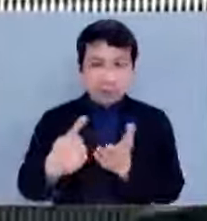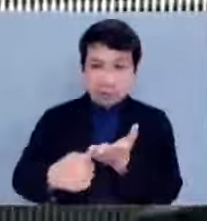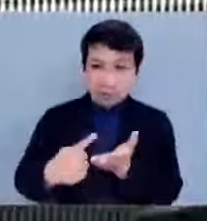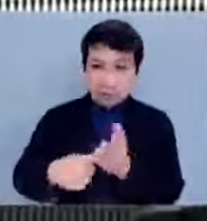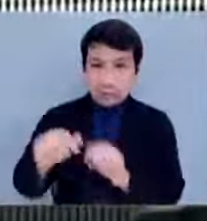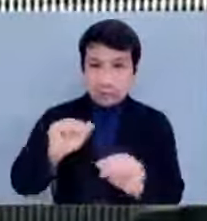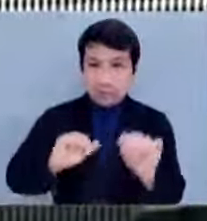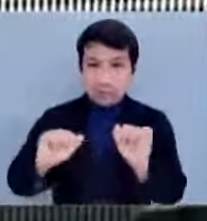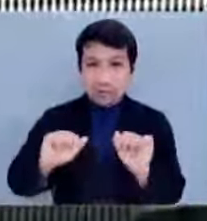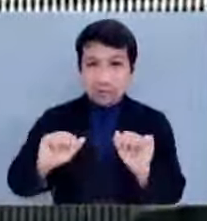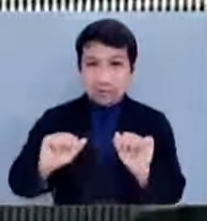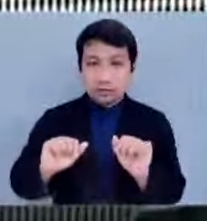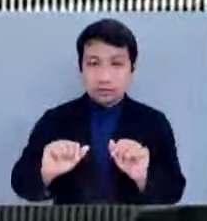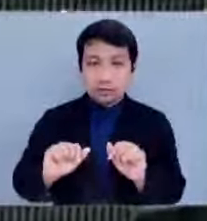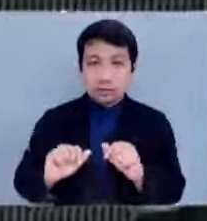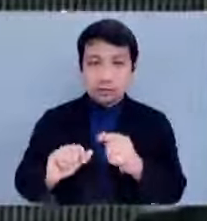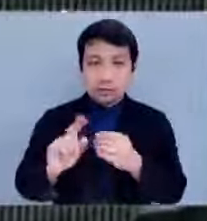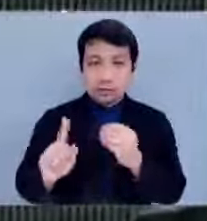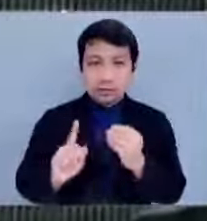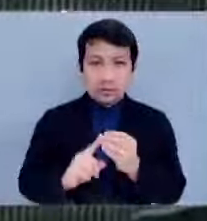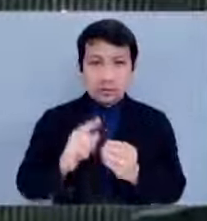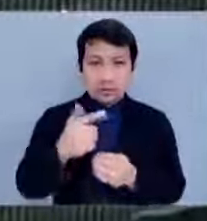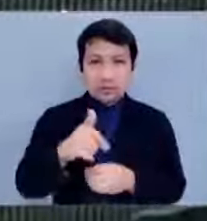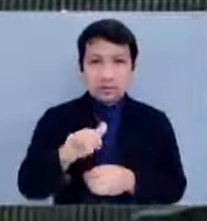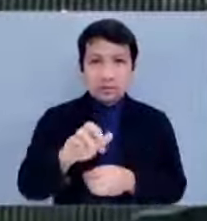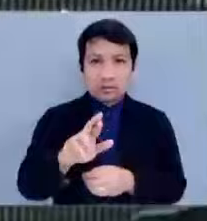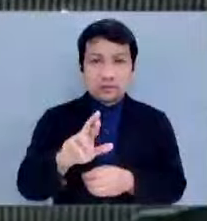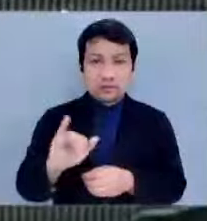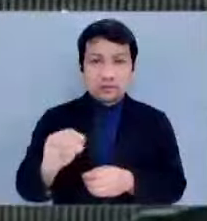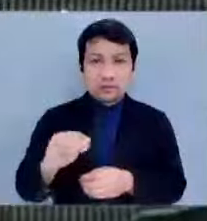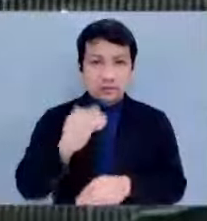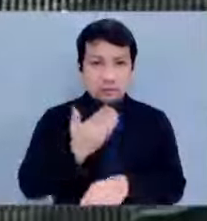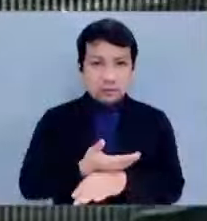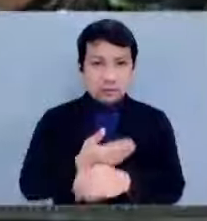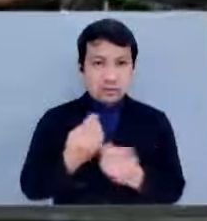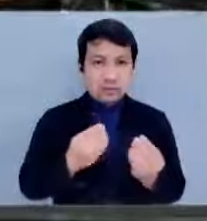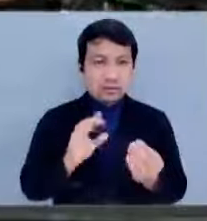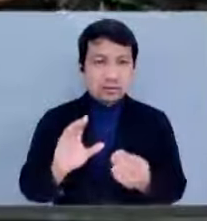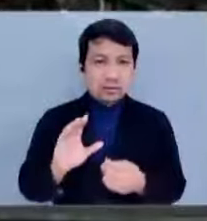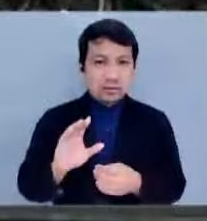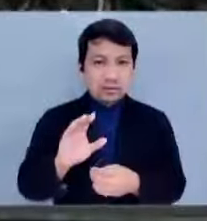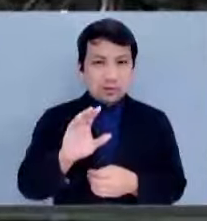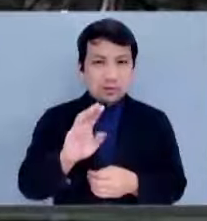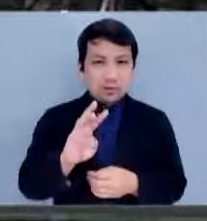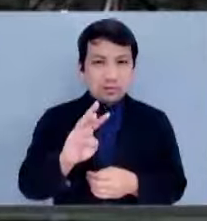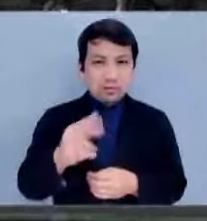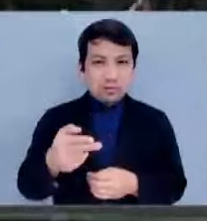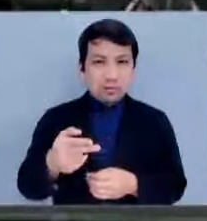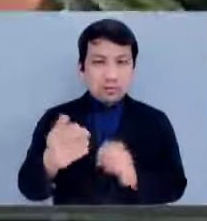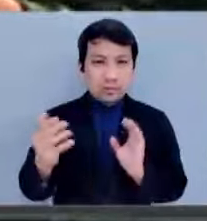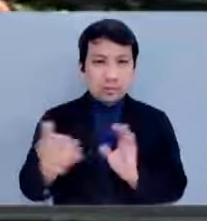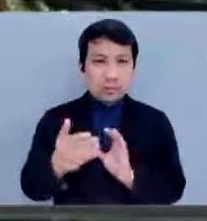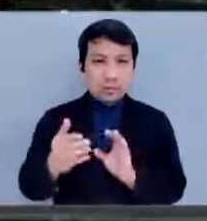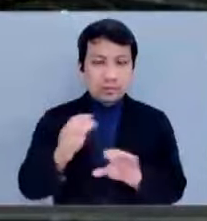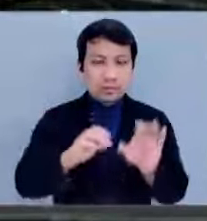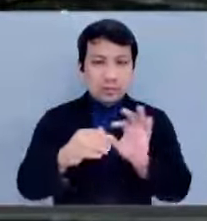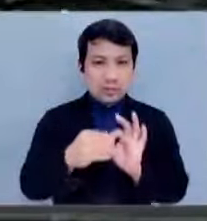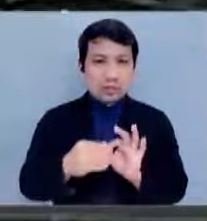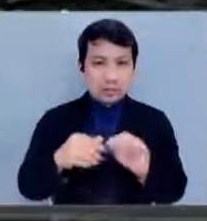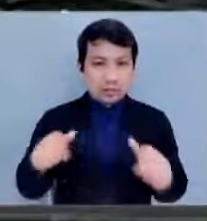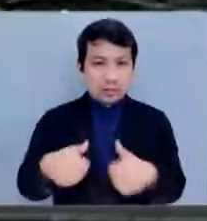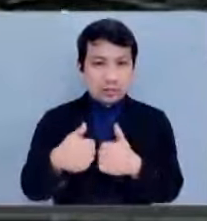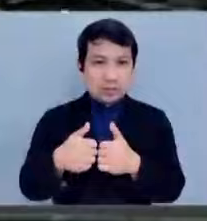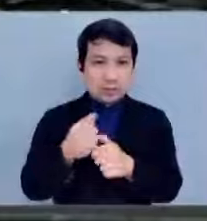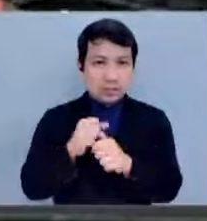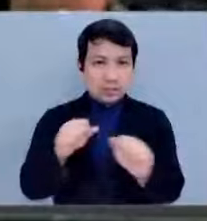action. Tungkol lang The Guardian sa mapagmahal na anak na gagampanan ni Woo-yoon. Maharap ang karakter niya sa pagsubok para iligtas